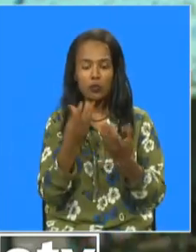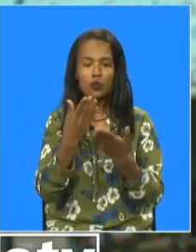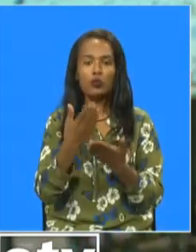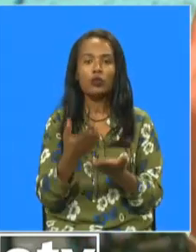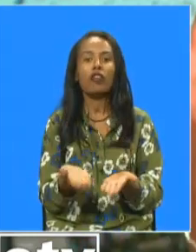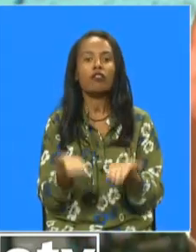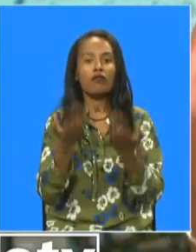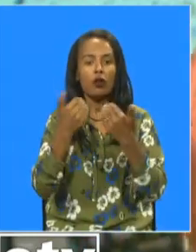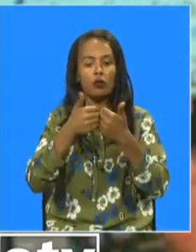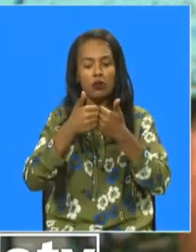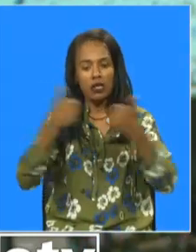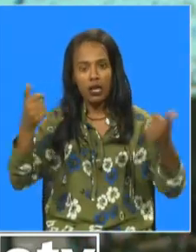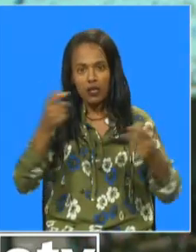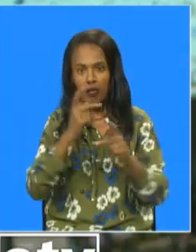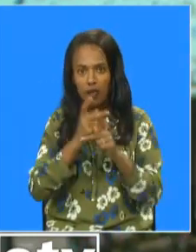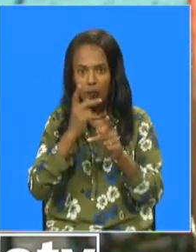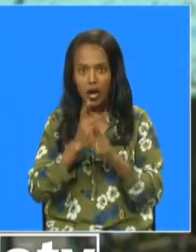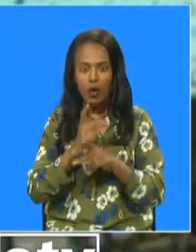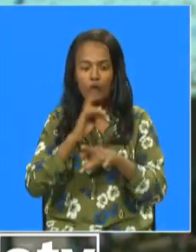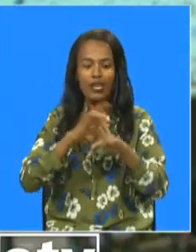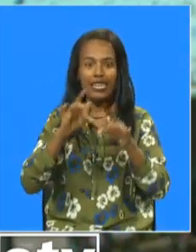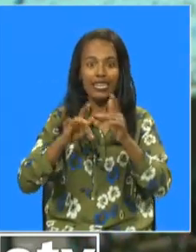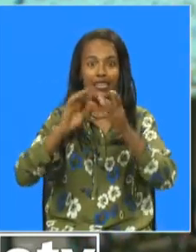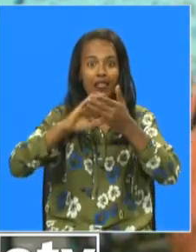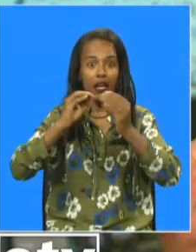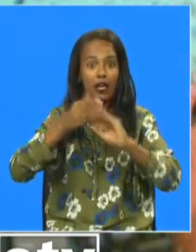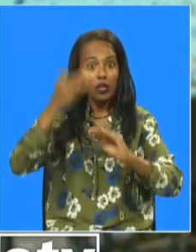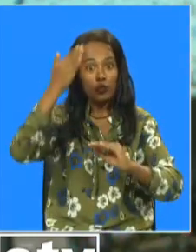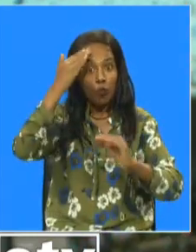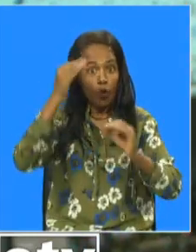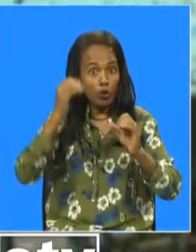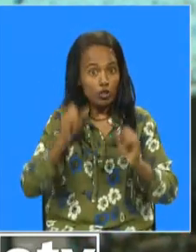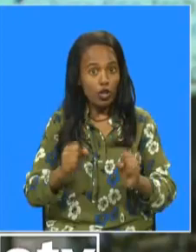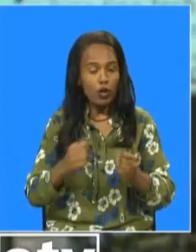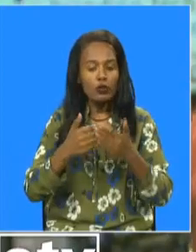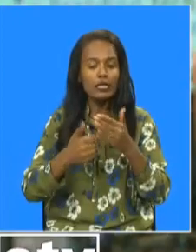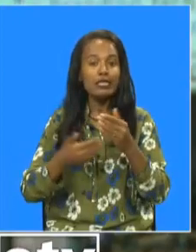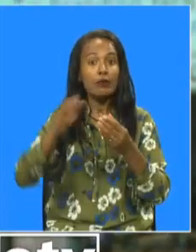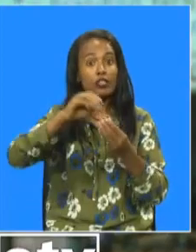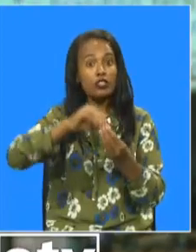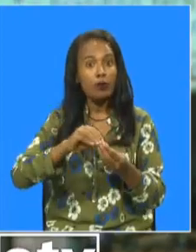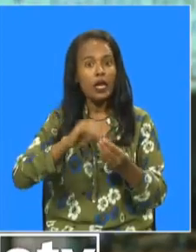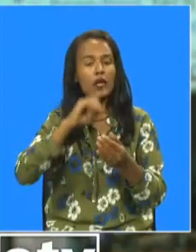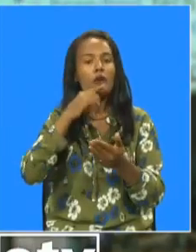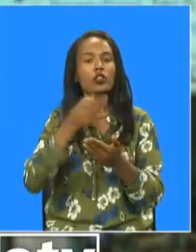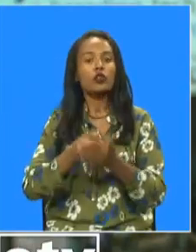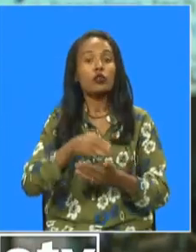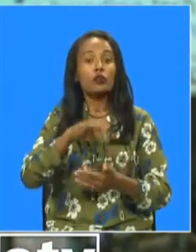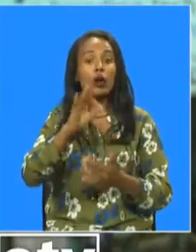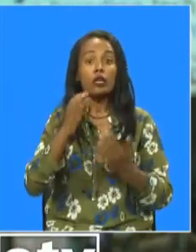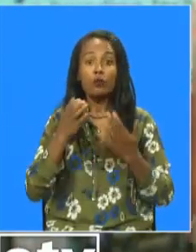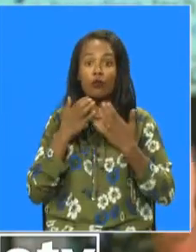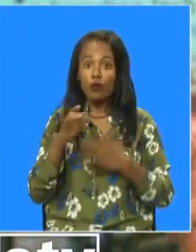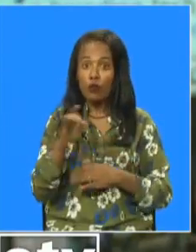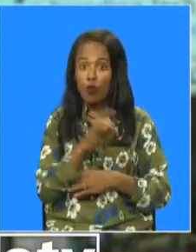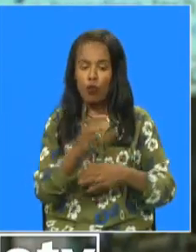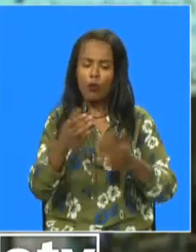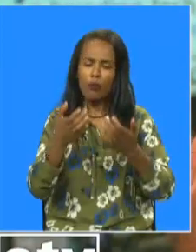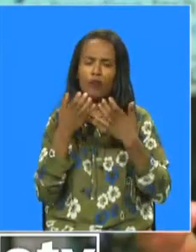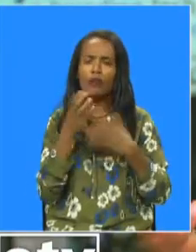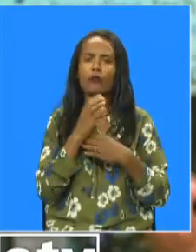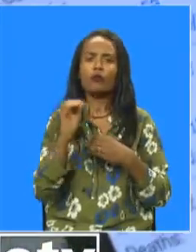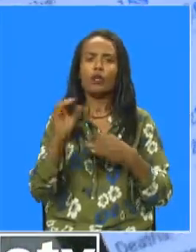ያተርፋሉ። ርቀታቸውን ይጠብቃሉ። የንክኪ ታሪካቸውን ማወቅ ይችላሉ። ከዛ ባሻገር ደግሞ መረጃዎች ማግኘት የሚፈልጉ ከሆነ